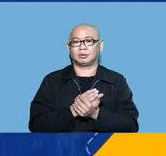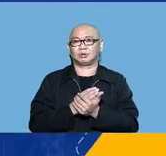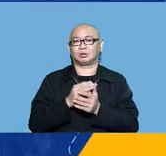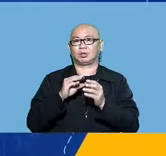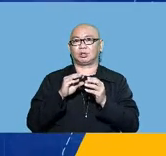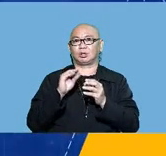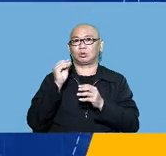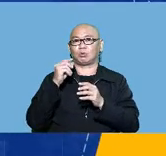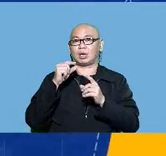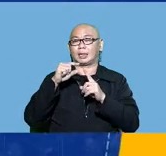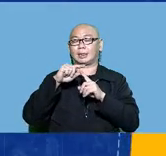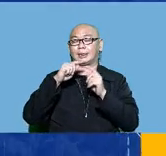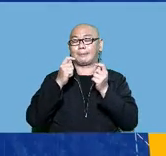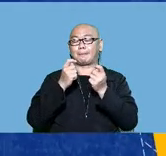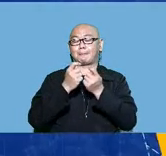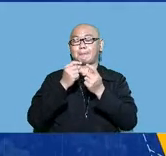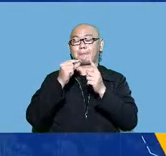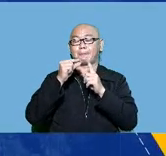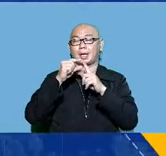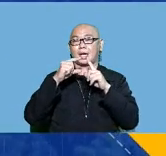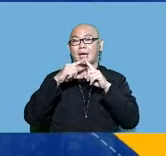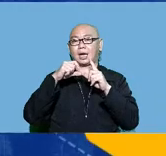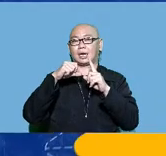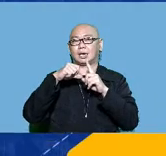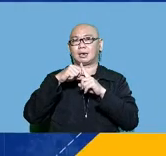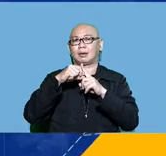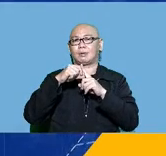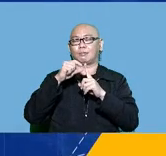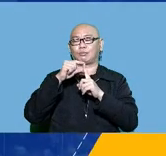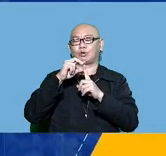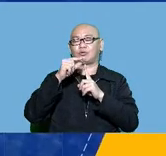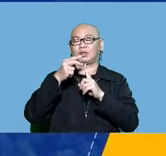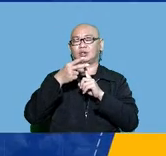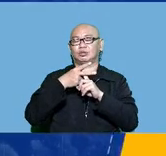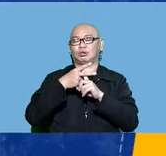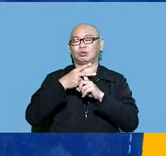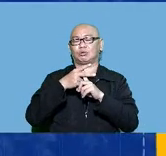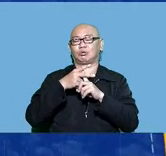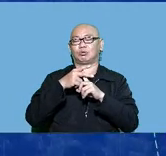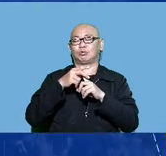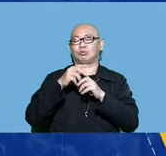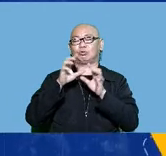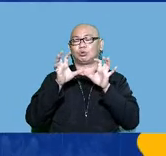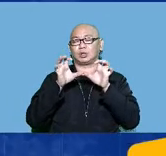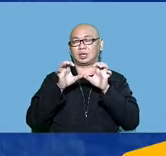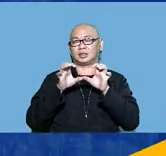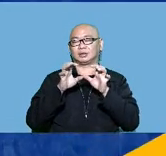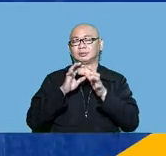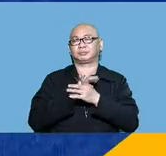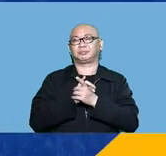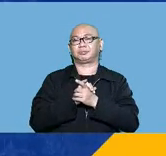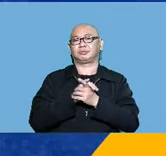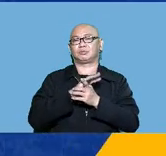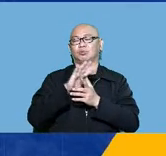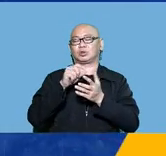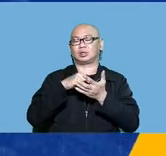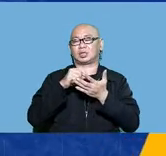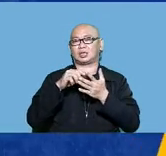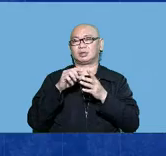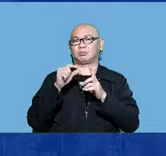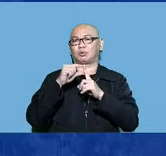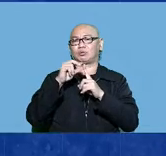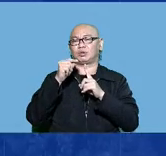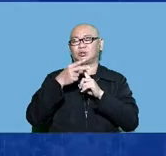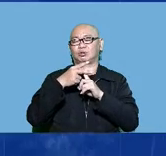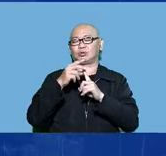Ketua Tim PAK Profesor UNES, Profesor Sutikno STMT, beserta Sekretaris Profesor